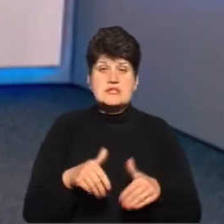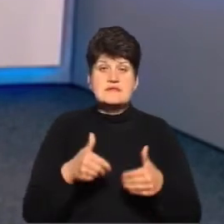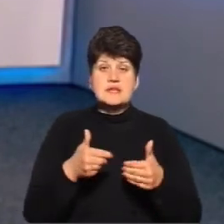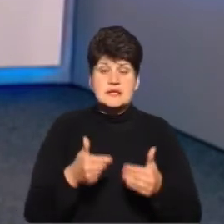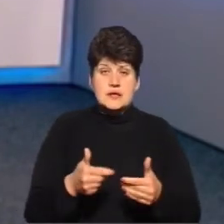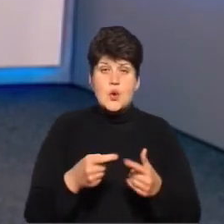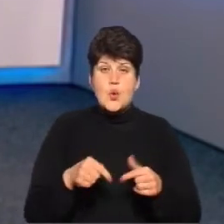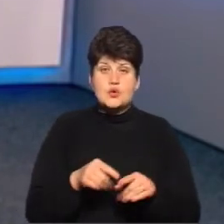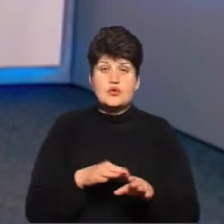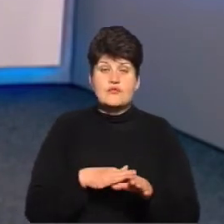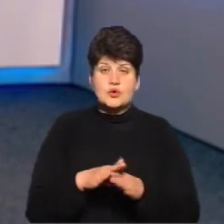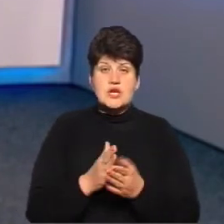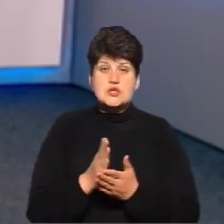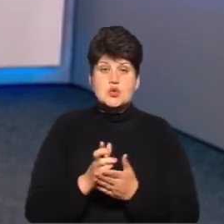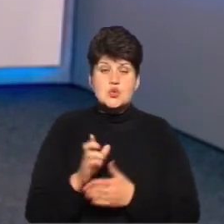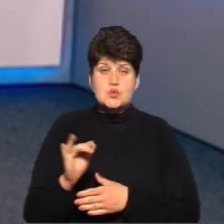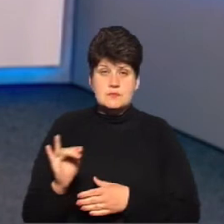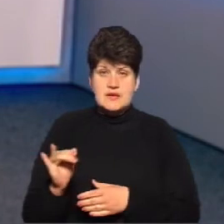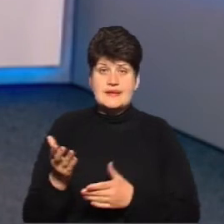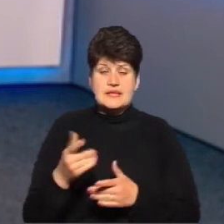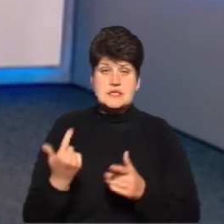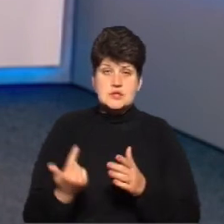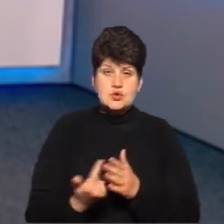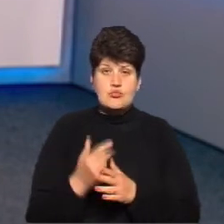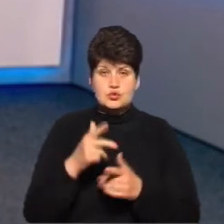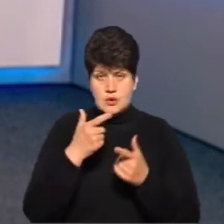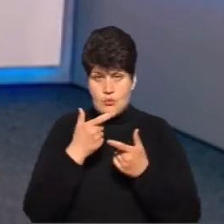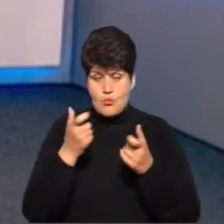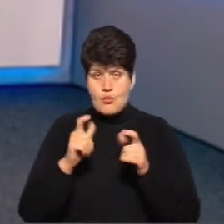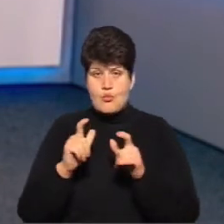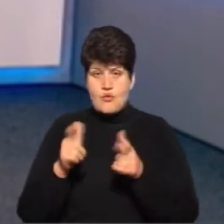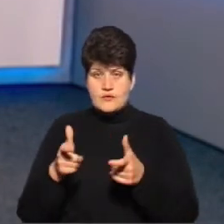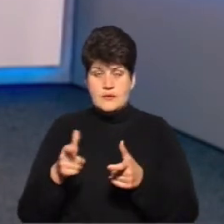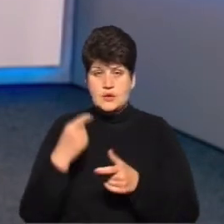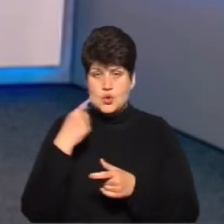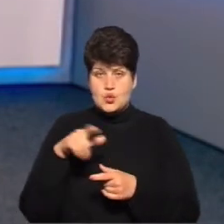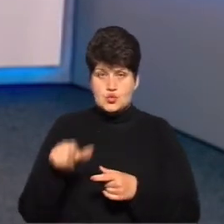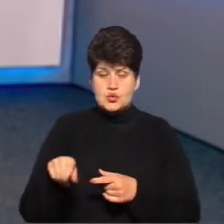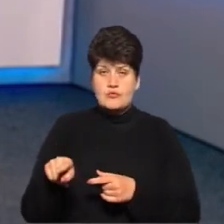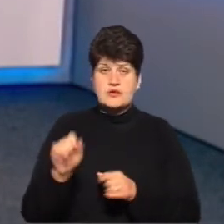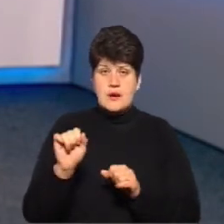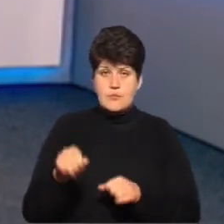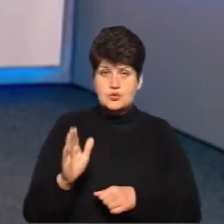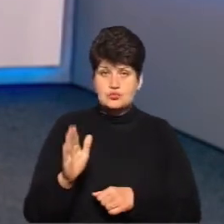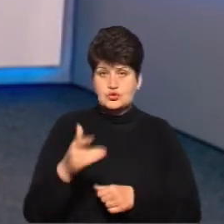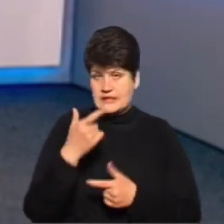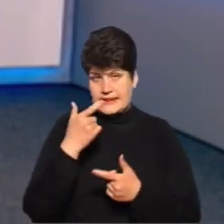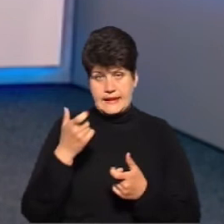органу виконавчої служби, який знову ж таки буде повідомляти ту особу, і вона знову ж таки може бути не повідомлення